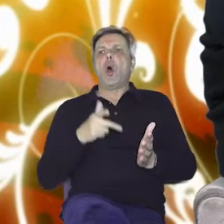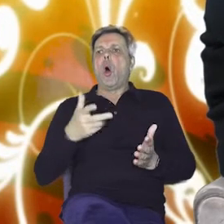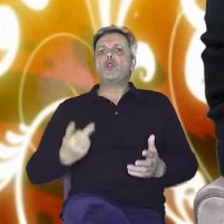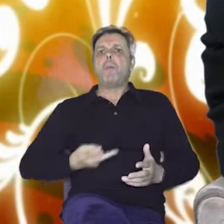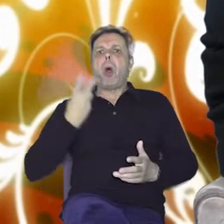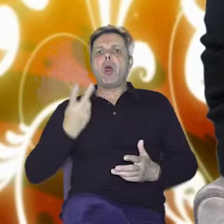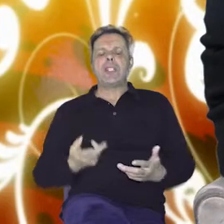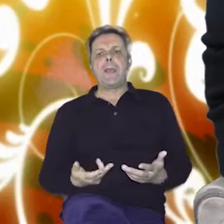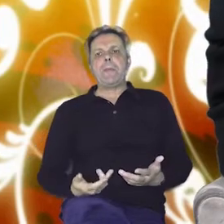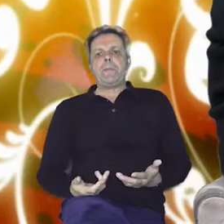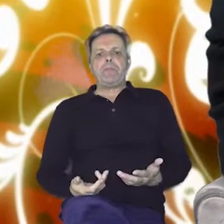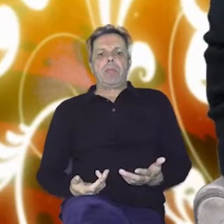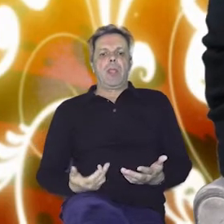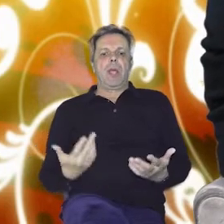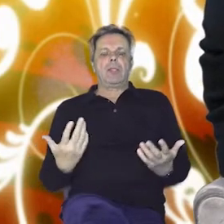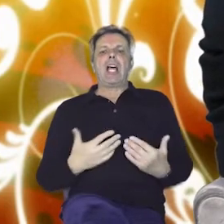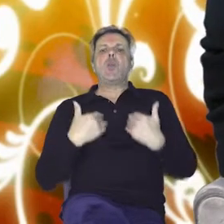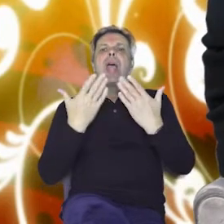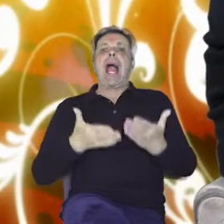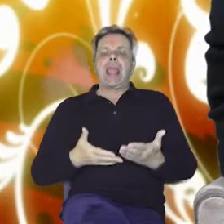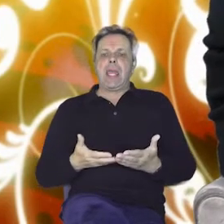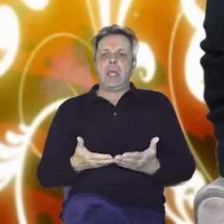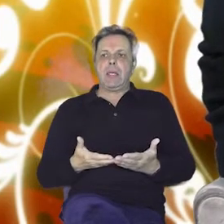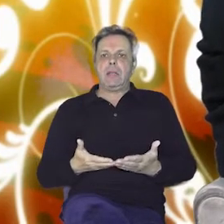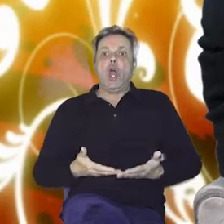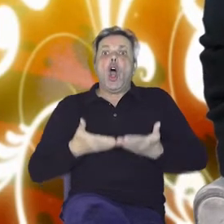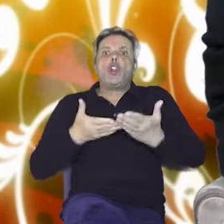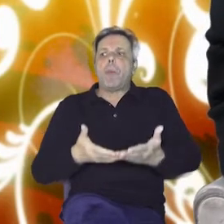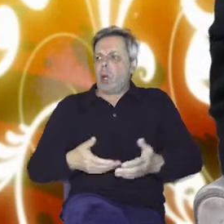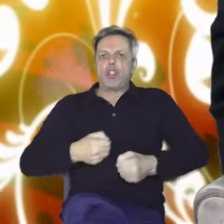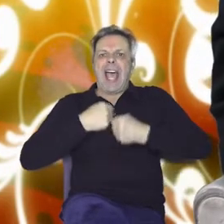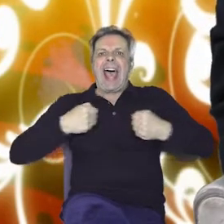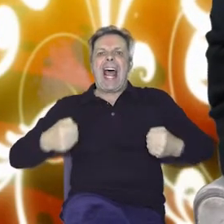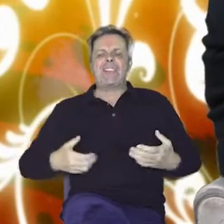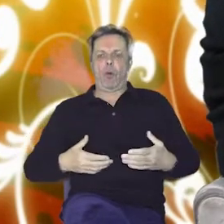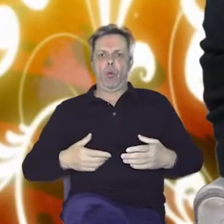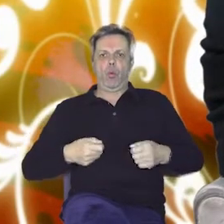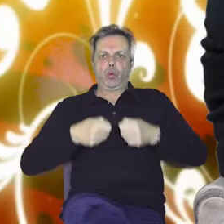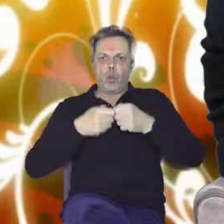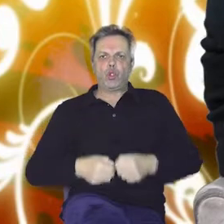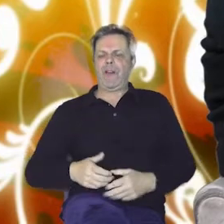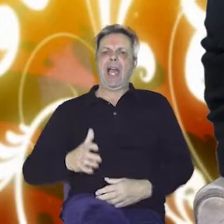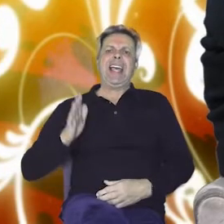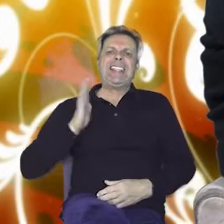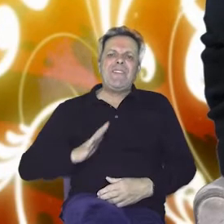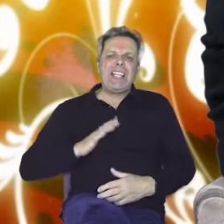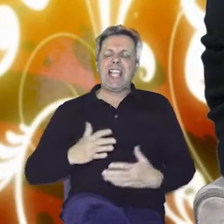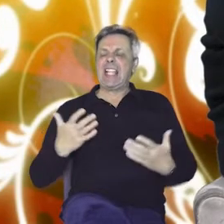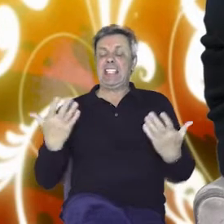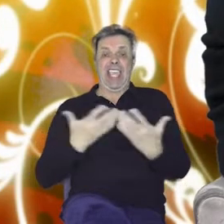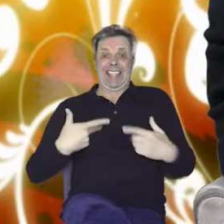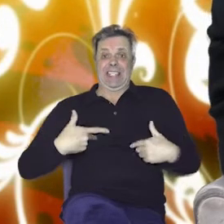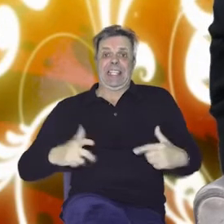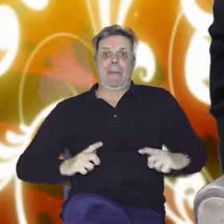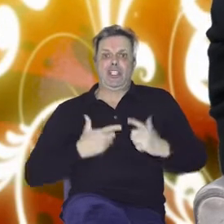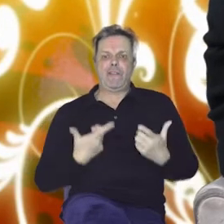su dali doprinos razvoju društva, doprinos civilizaciji u kojoj živimo,